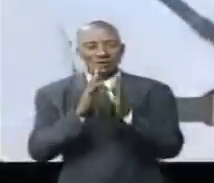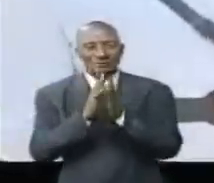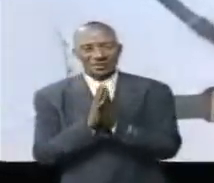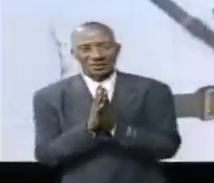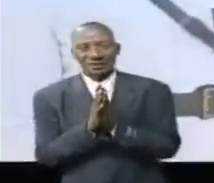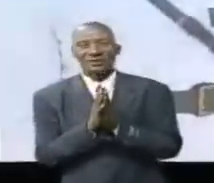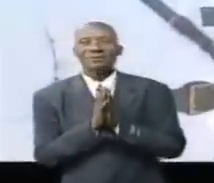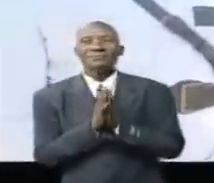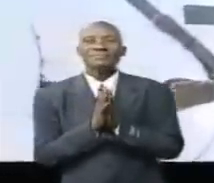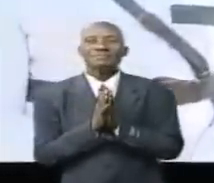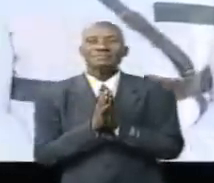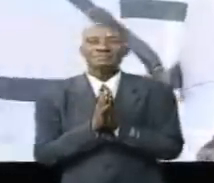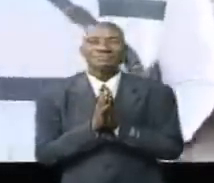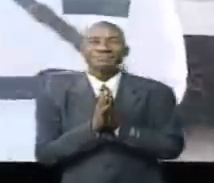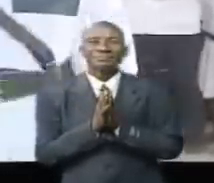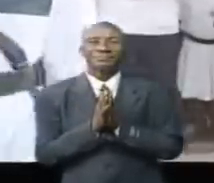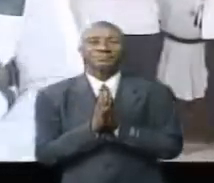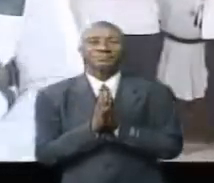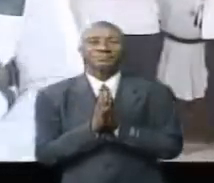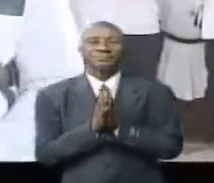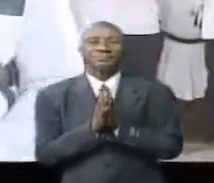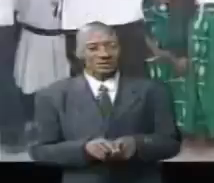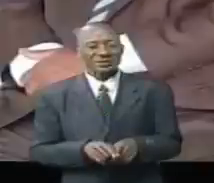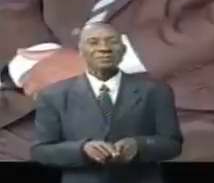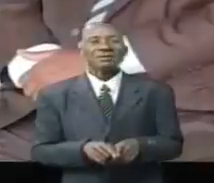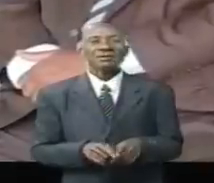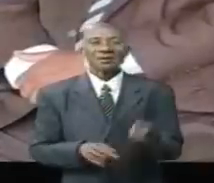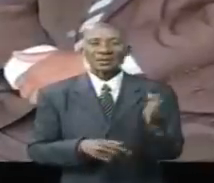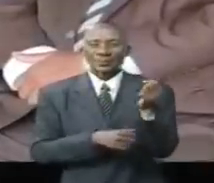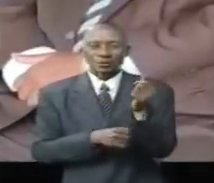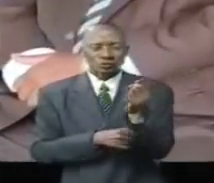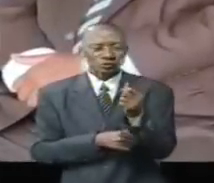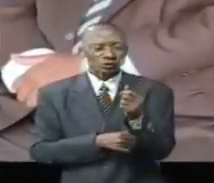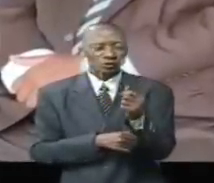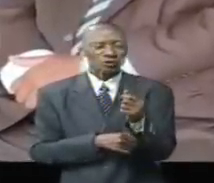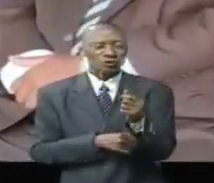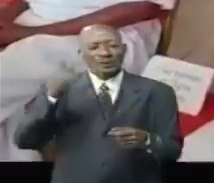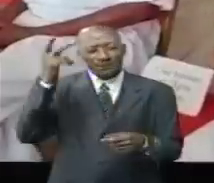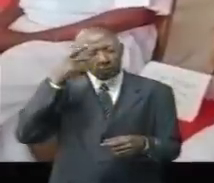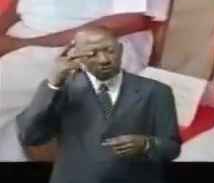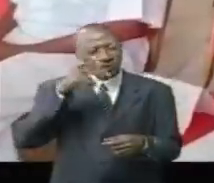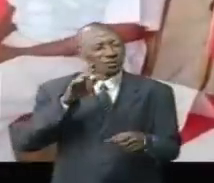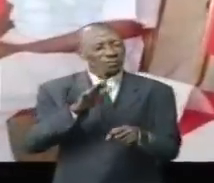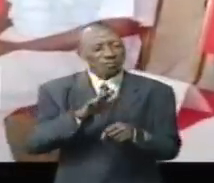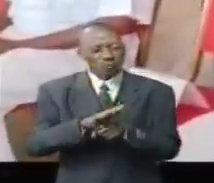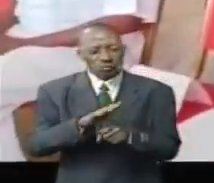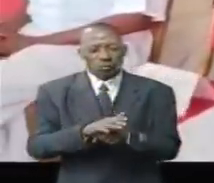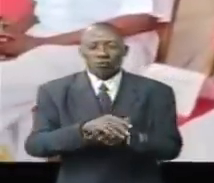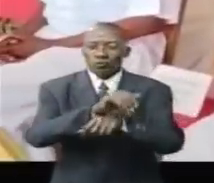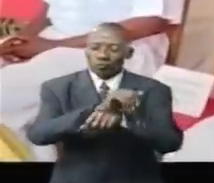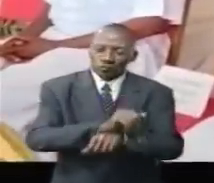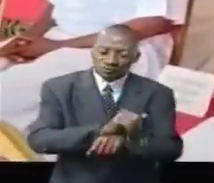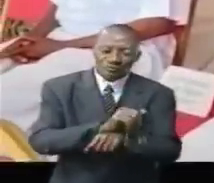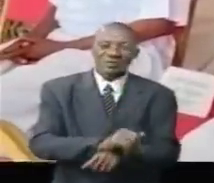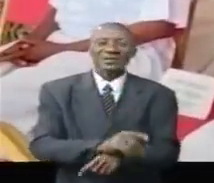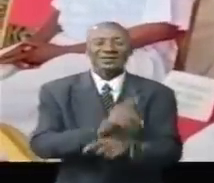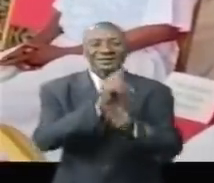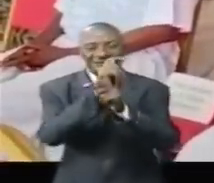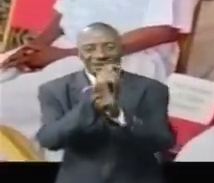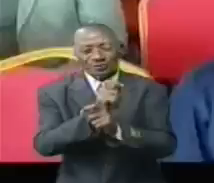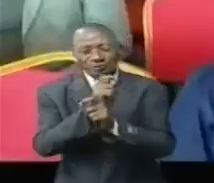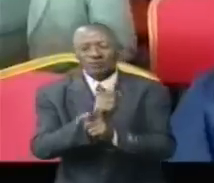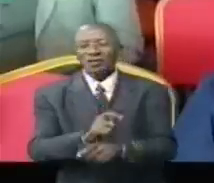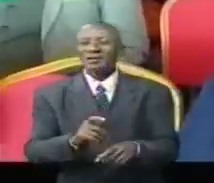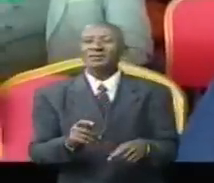crainte de Dieu, source de la sagesse, plusieurs personnalités politico-administratives, traditionnelles et coutumières ont rehaussé de leur présence